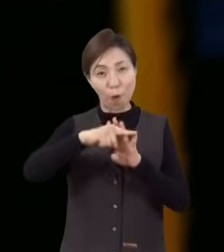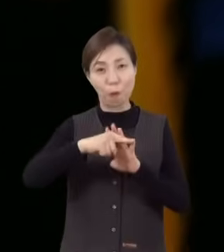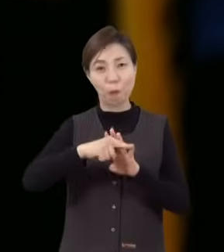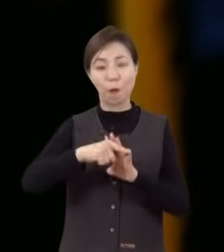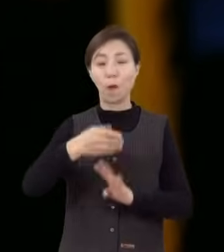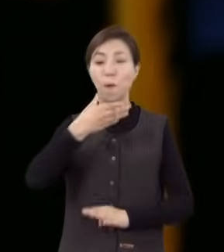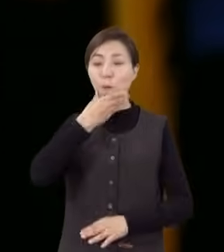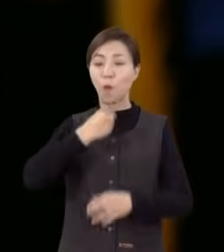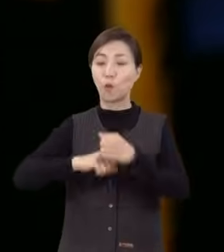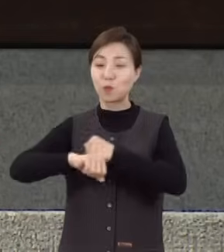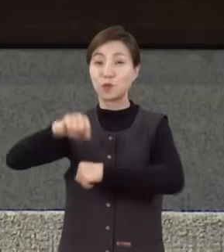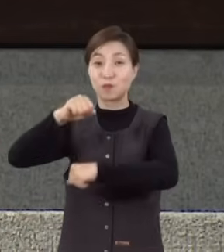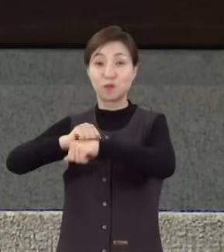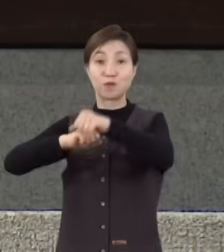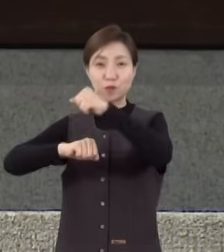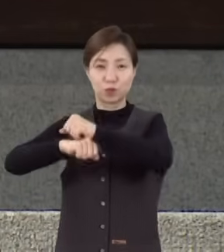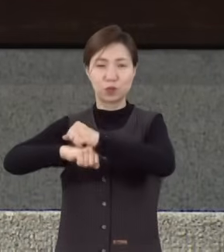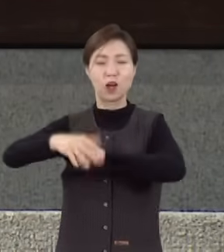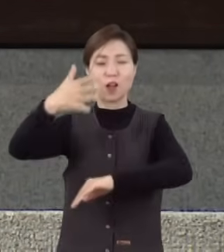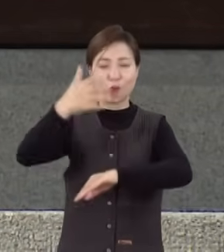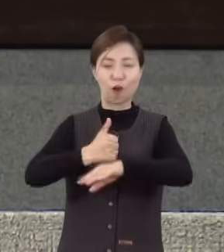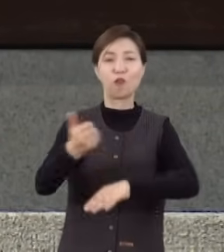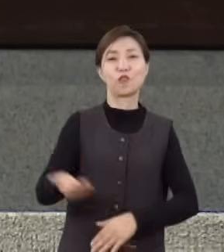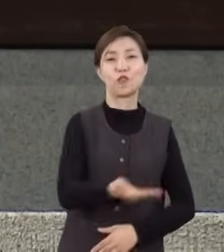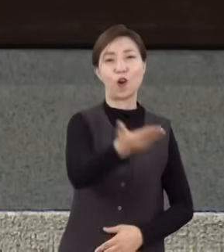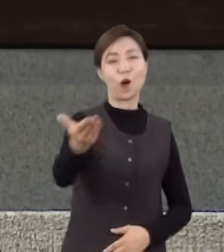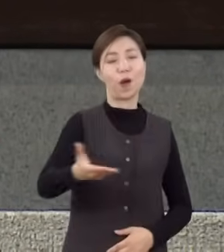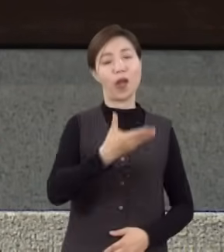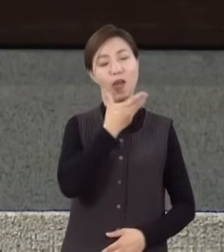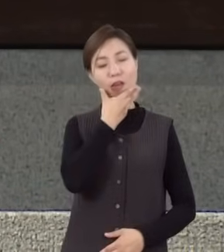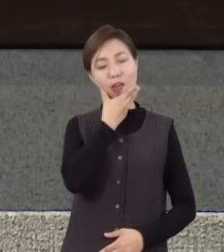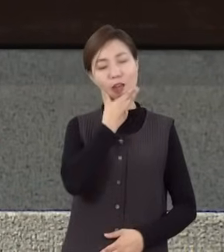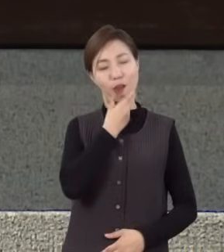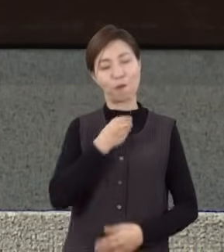선업과 공덕의 힘이 여러분들을